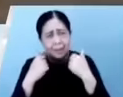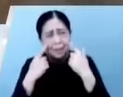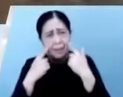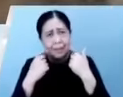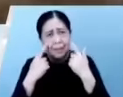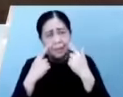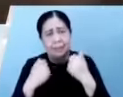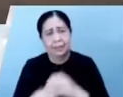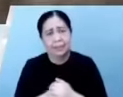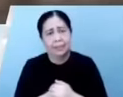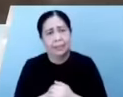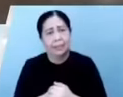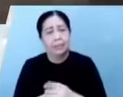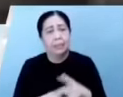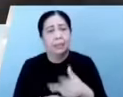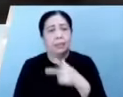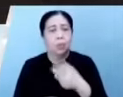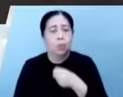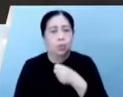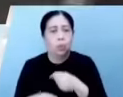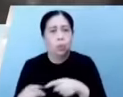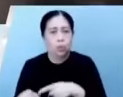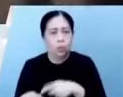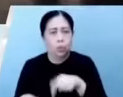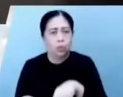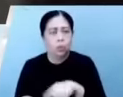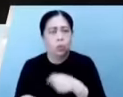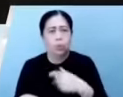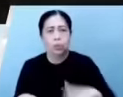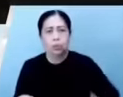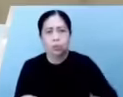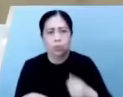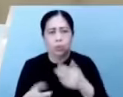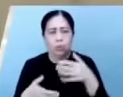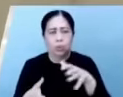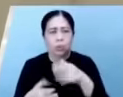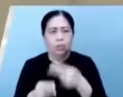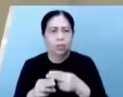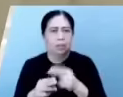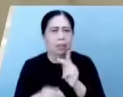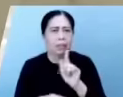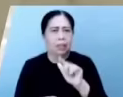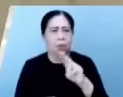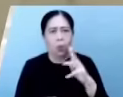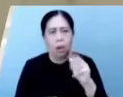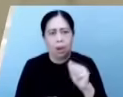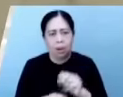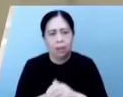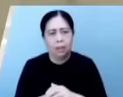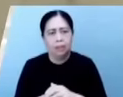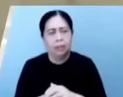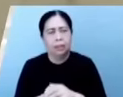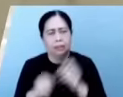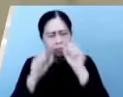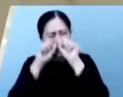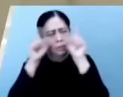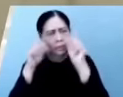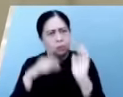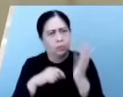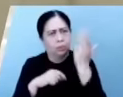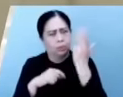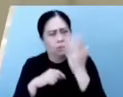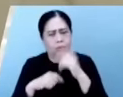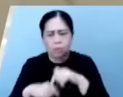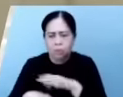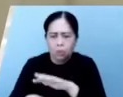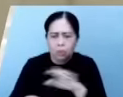Tatlong taong gulang pa lang ang golden retriever na si Kilua. Alas 6 po ng umaga, nagising po ako, wala po si Kilua sa